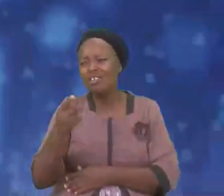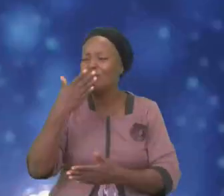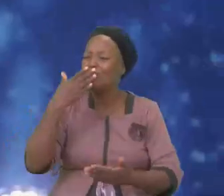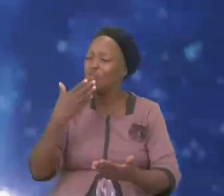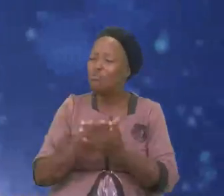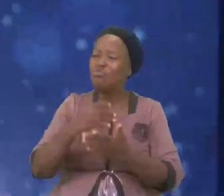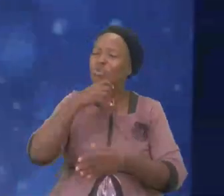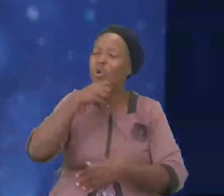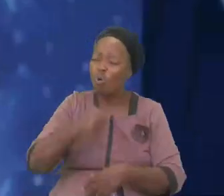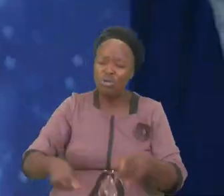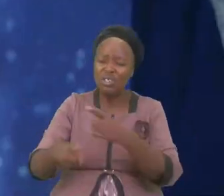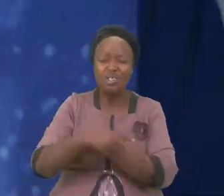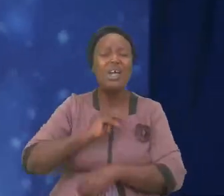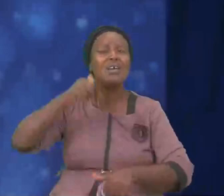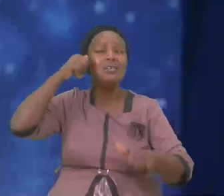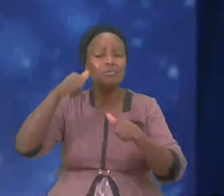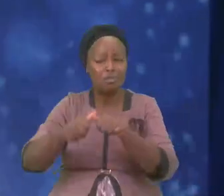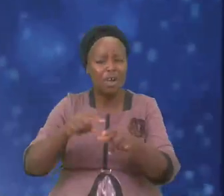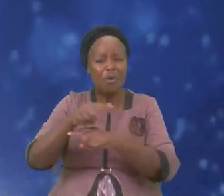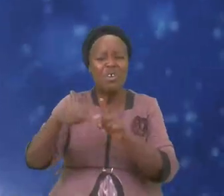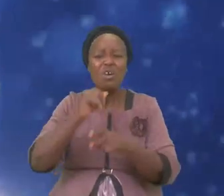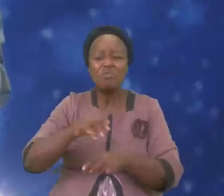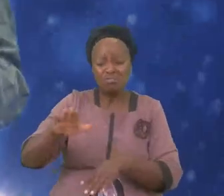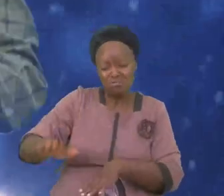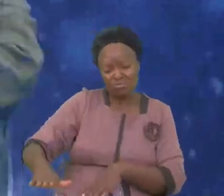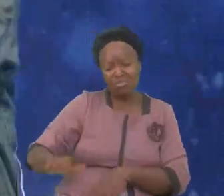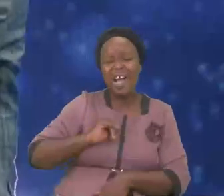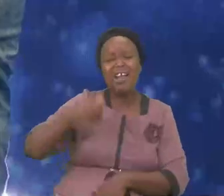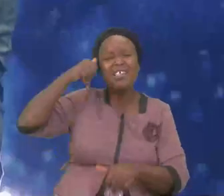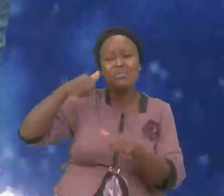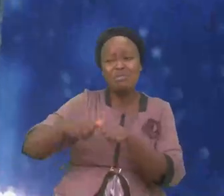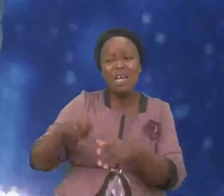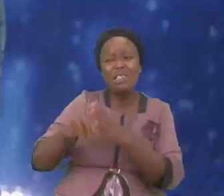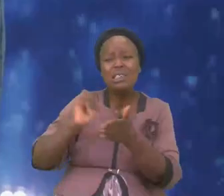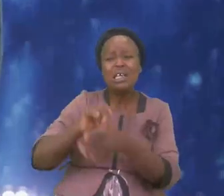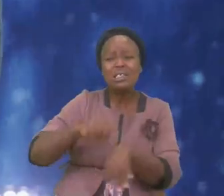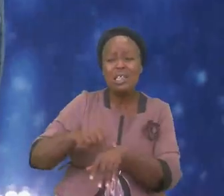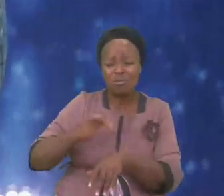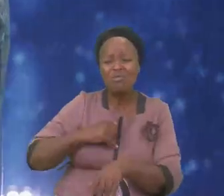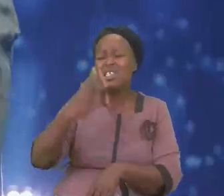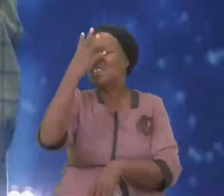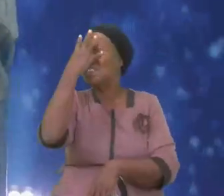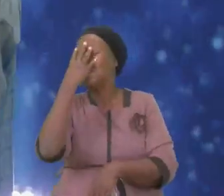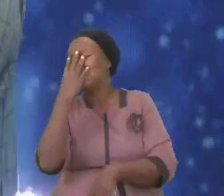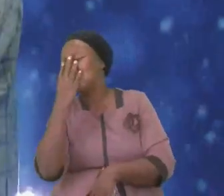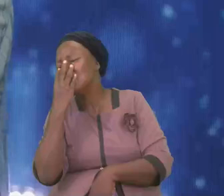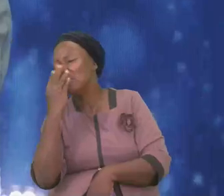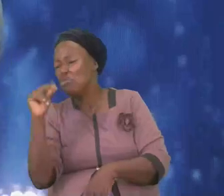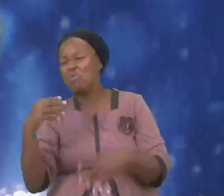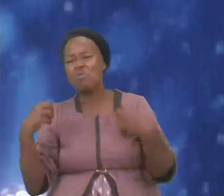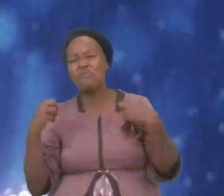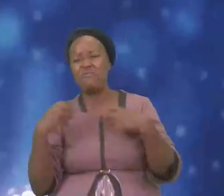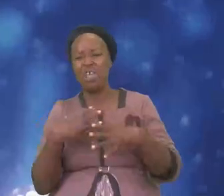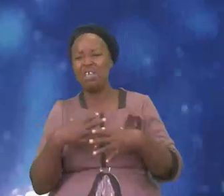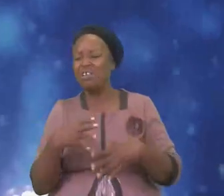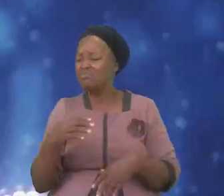jours. Nous mangions sans manquement. Nous dormions sans insécurité, sans aucune